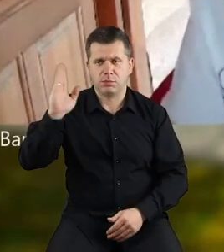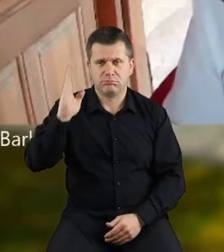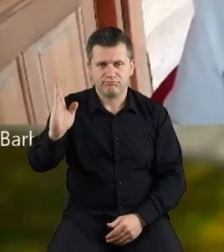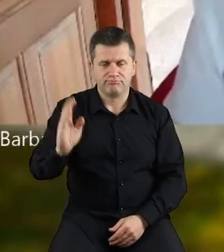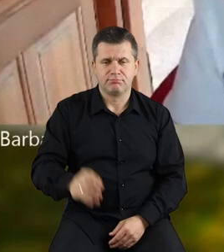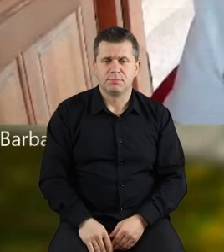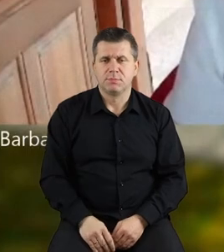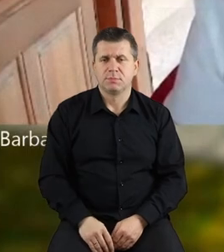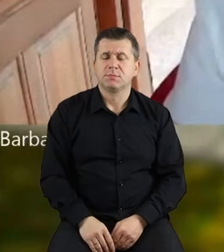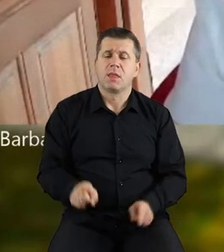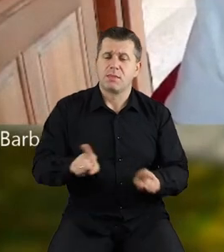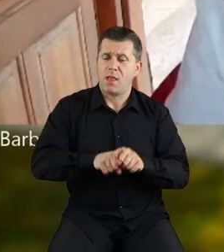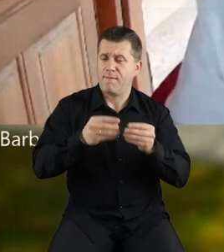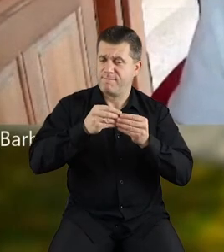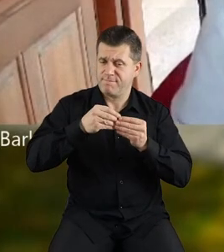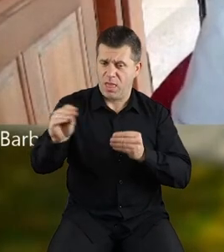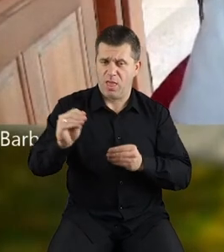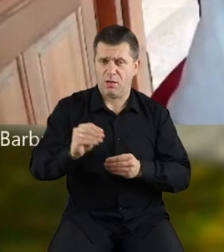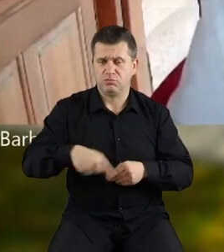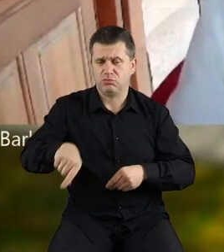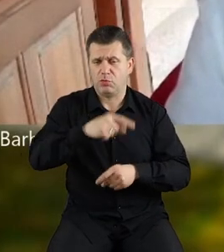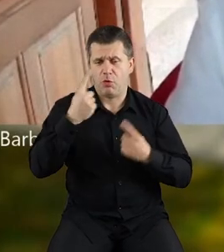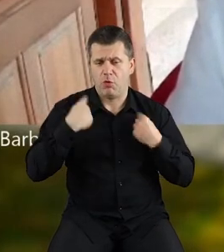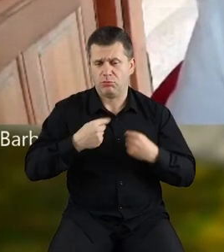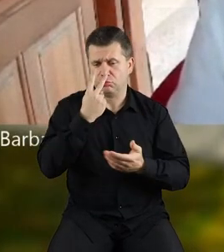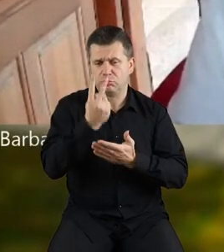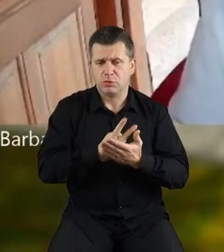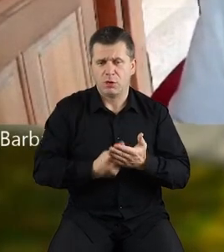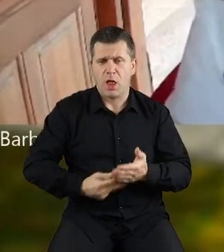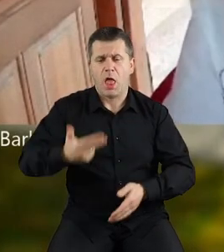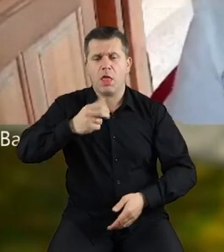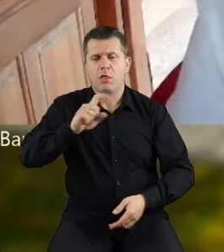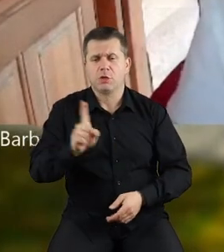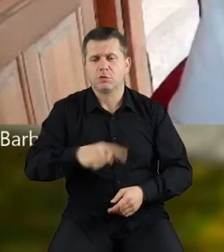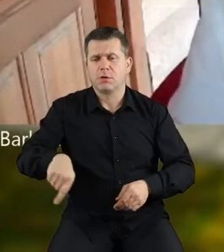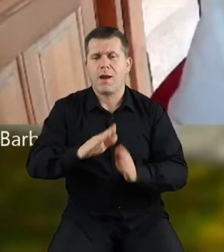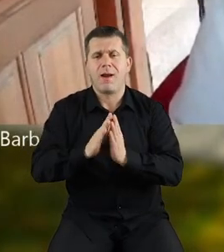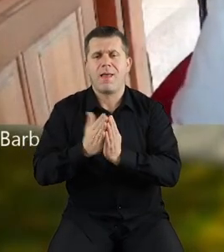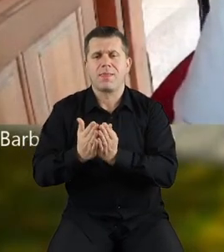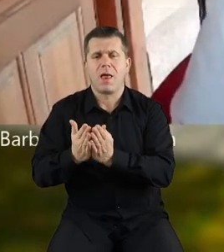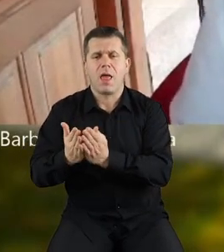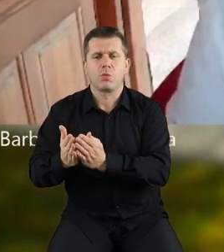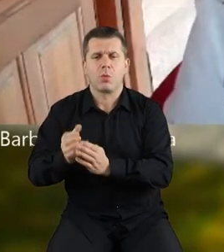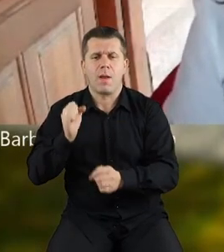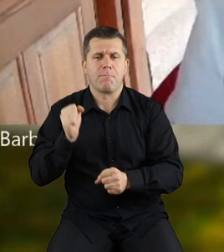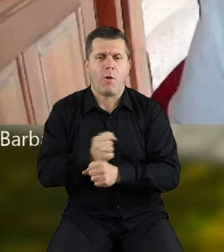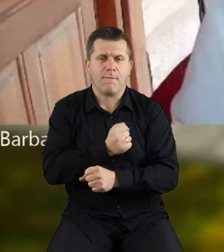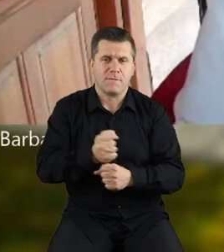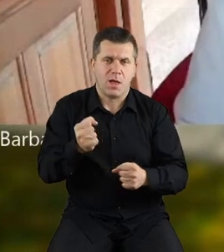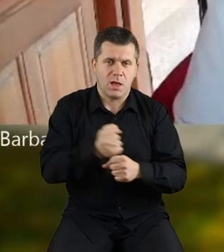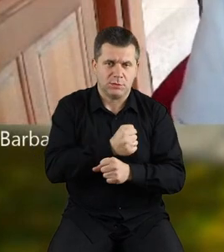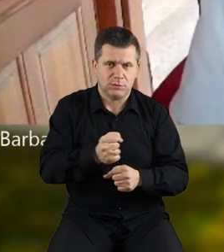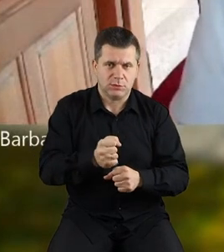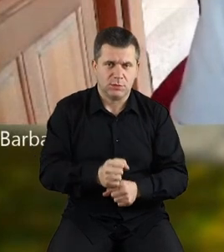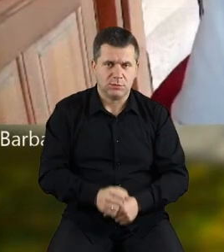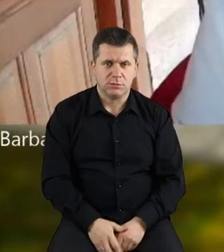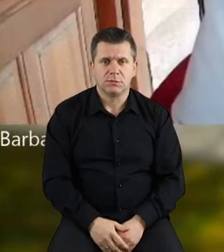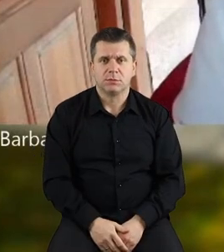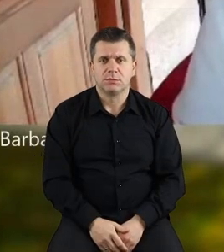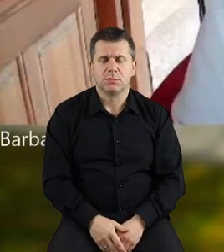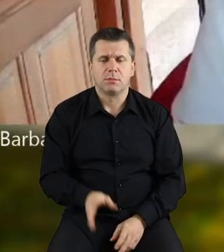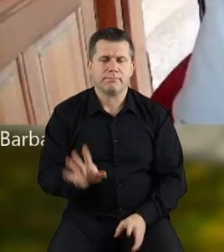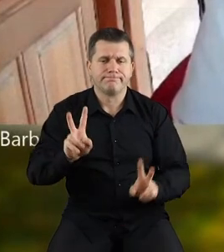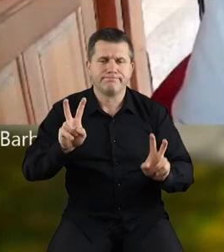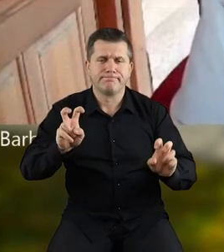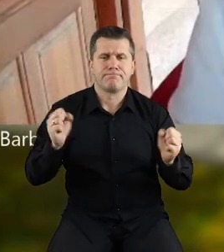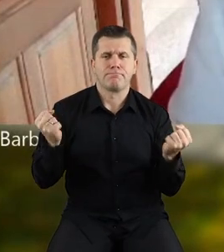półce i znacznie więcej czytelników, aniżeli literatura poważniejsza